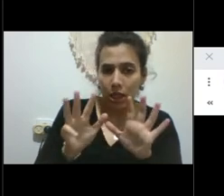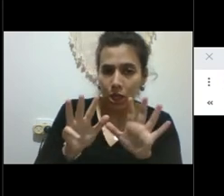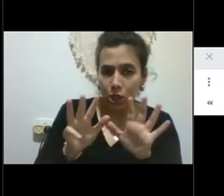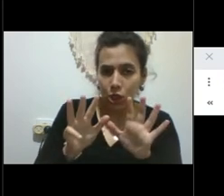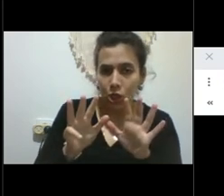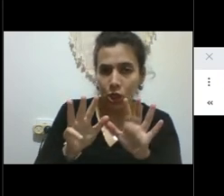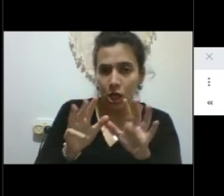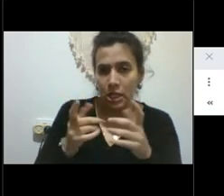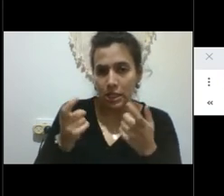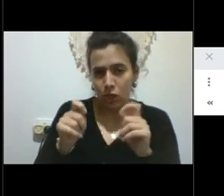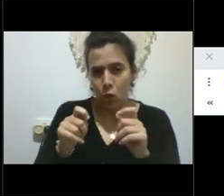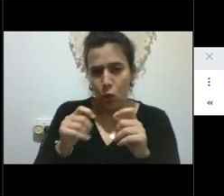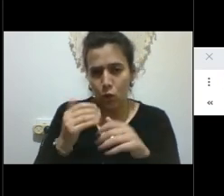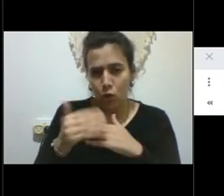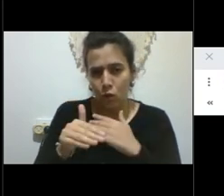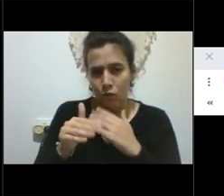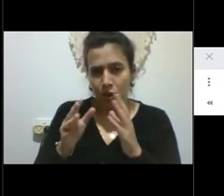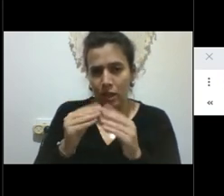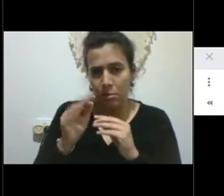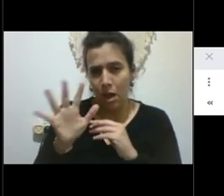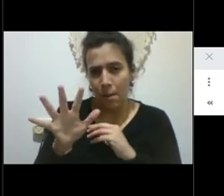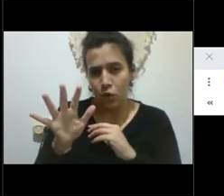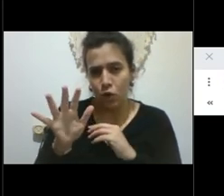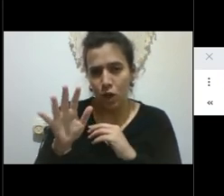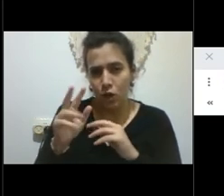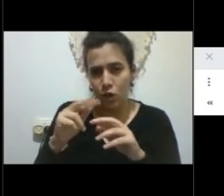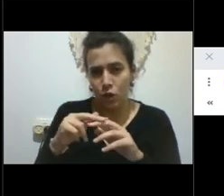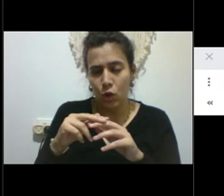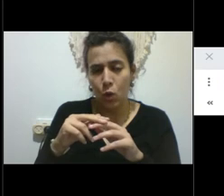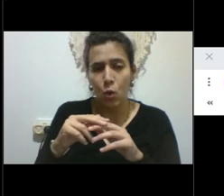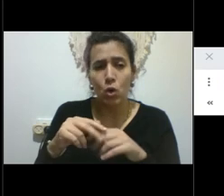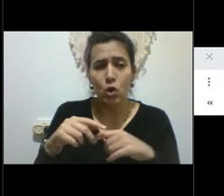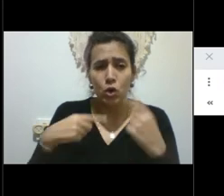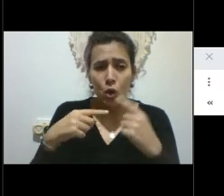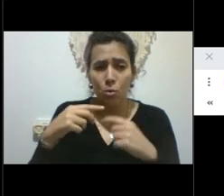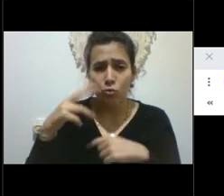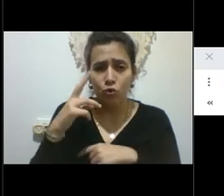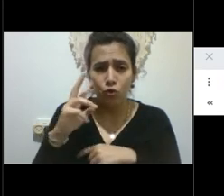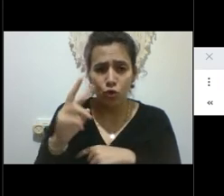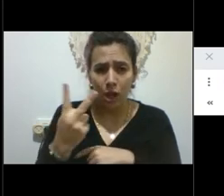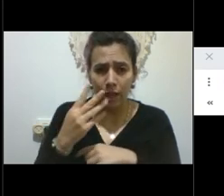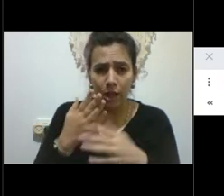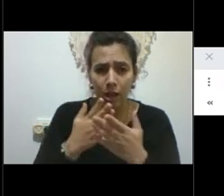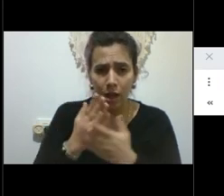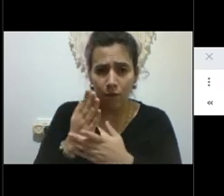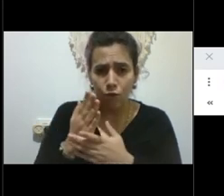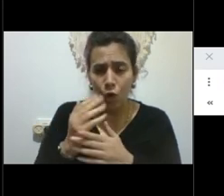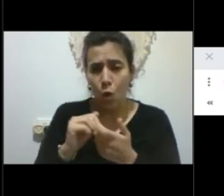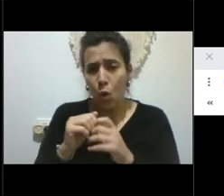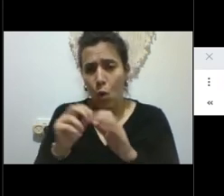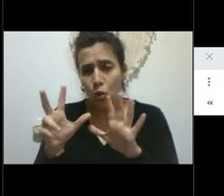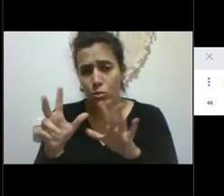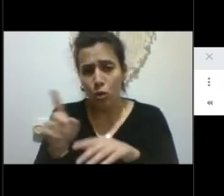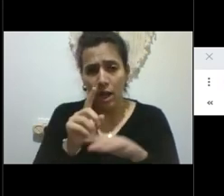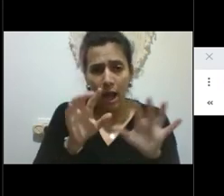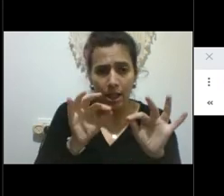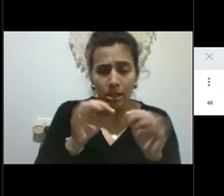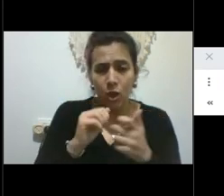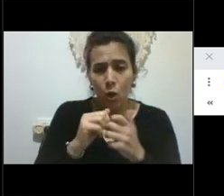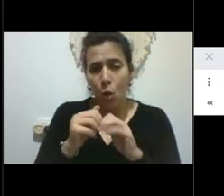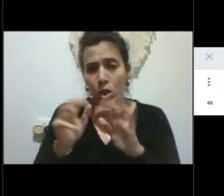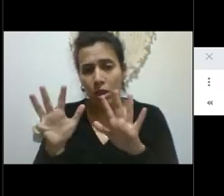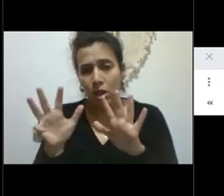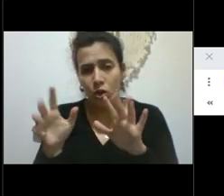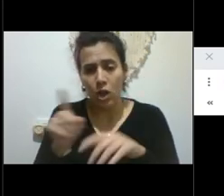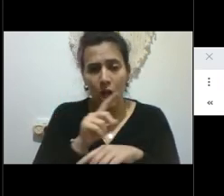נסגור את זה סופית עם החמישה, כל יום שני בין או 8 עד 10 או 9 עד 11. זה